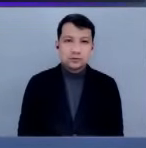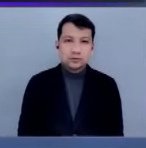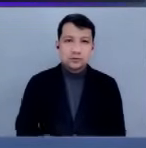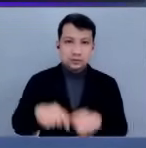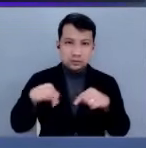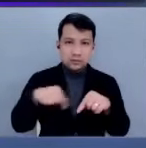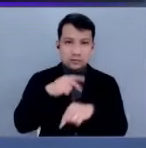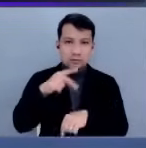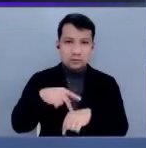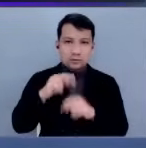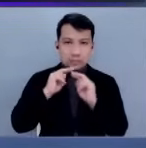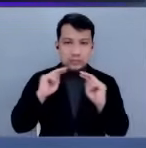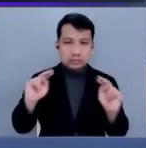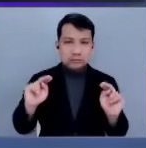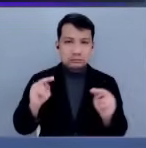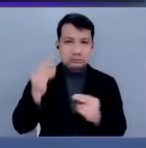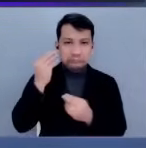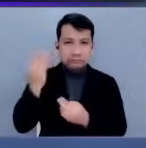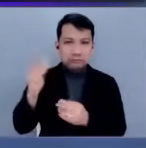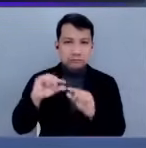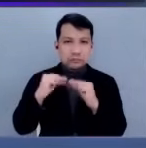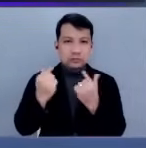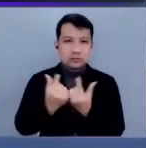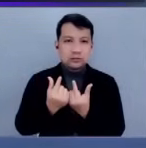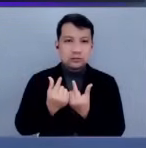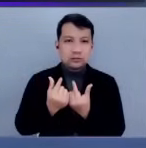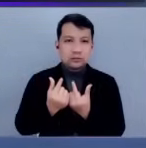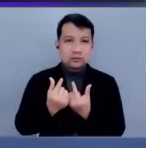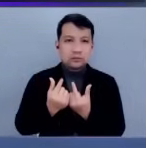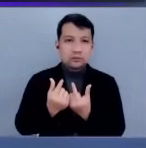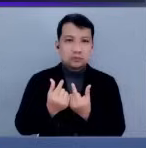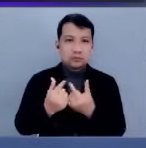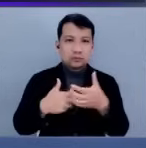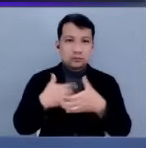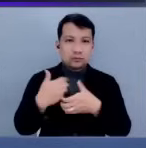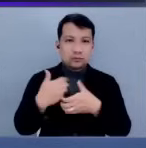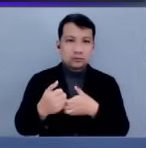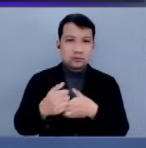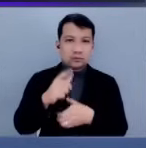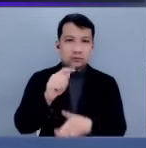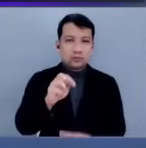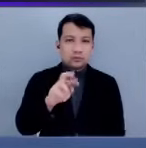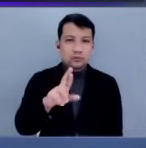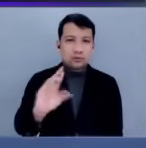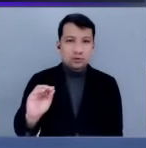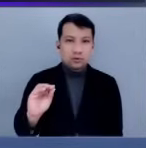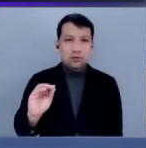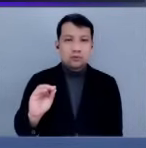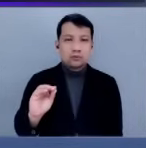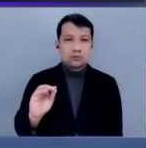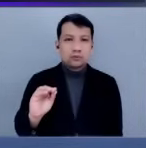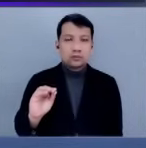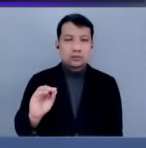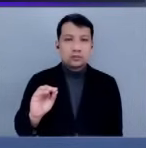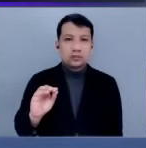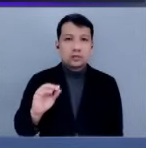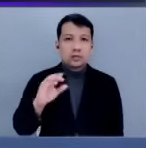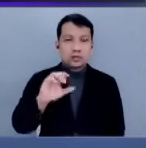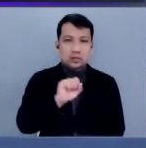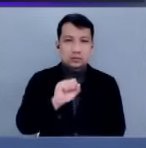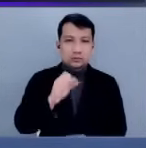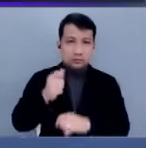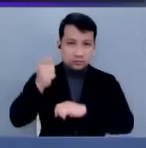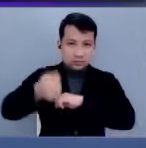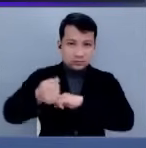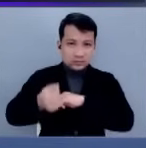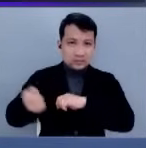Pilipinas, humirit ang ilang transport group na maglabas ng temporary restraining order ang Korte Suprema para